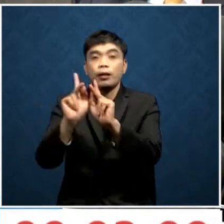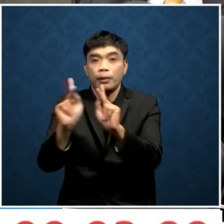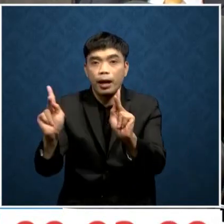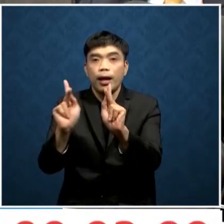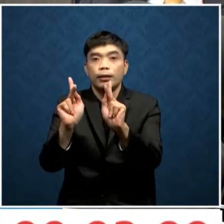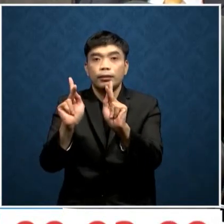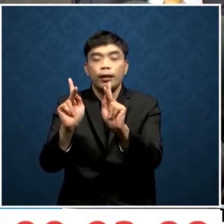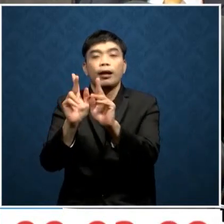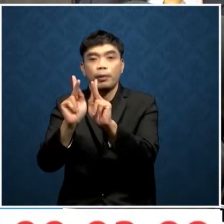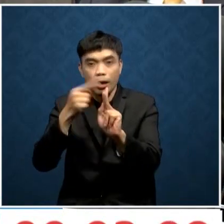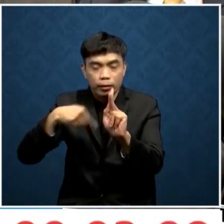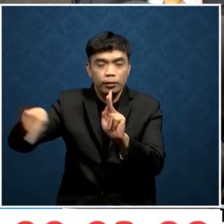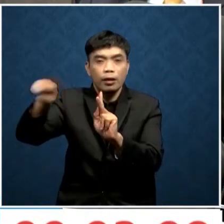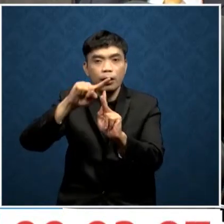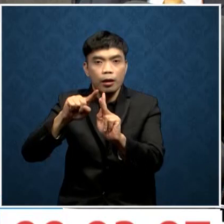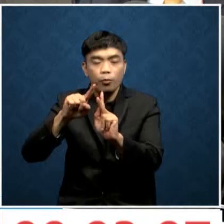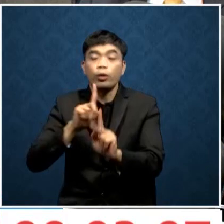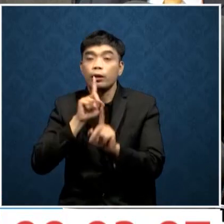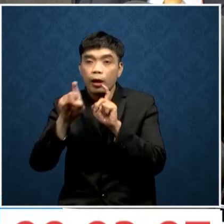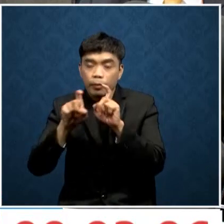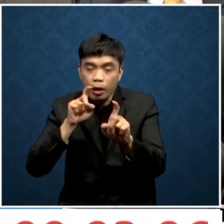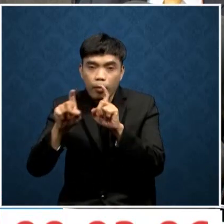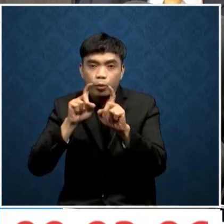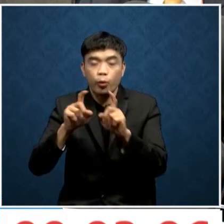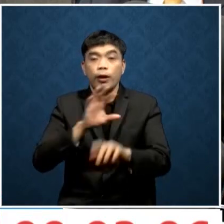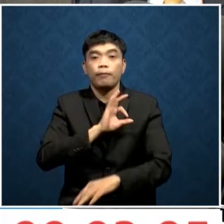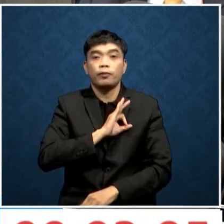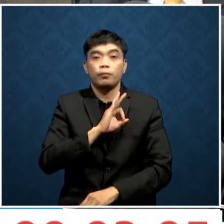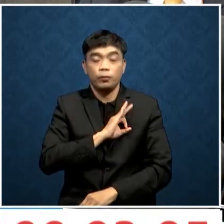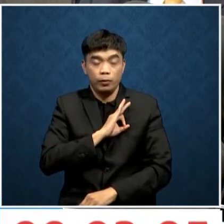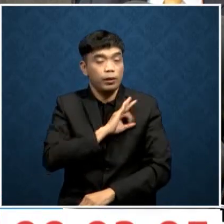านนะครับว่าได้มีการสอบทานสอบถามกับเพื่อนสมาชิกทุกค